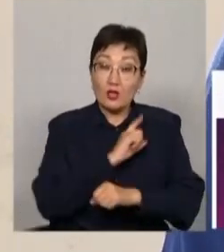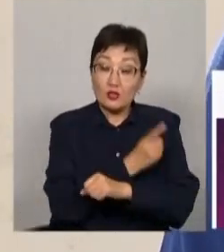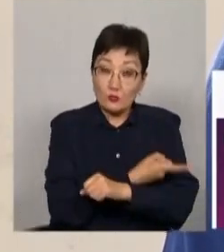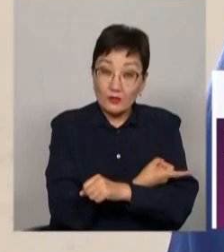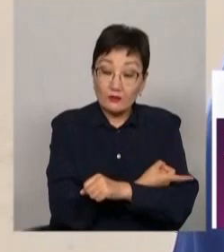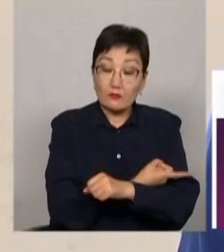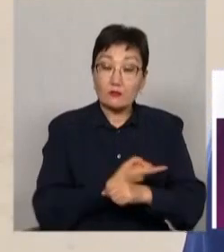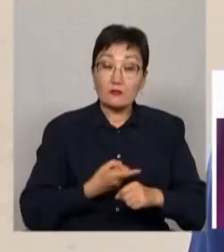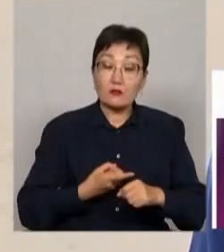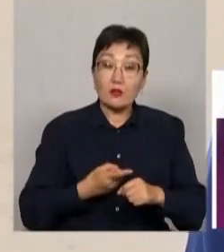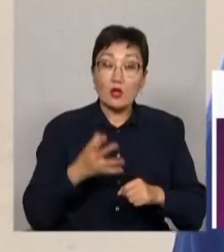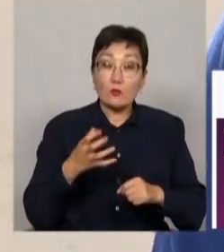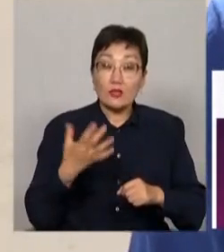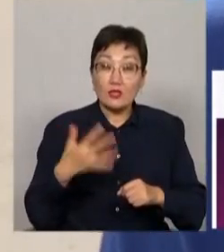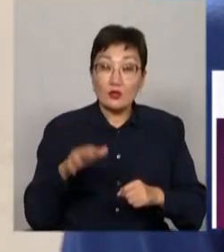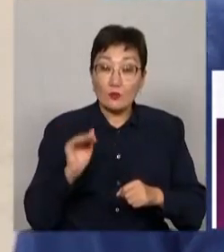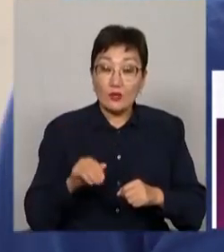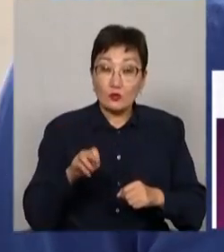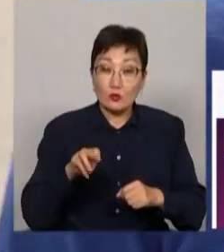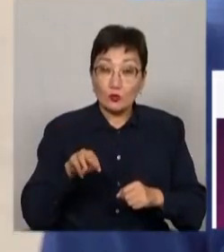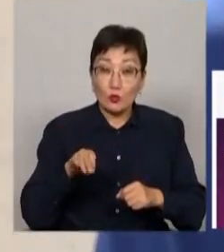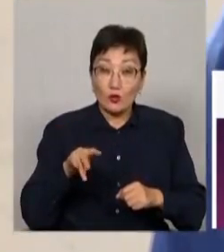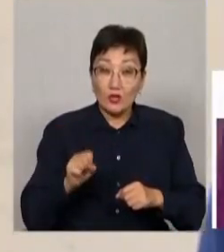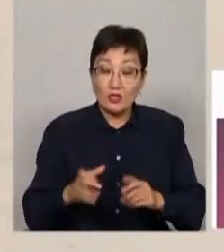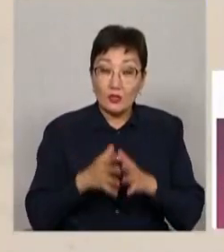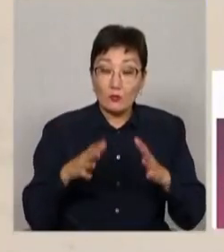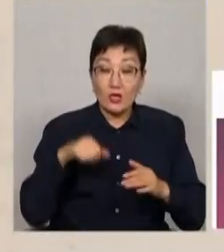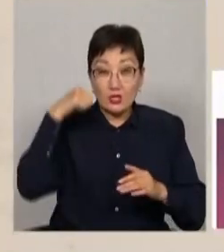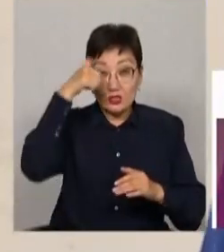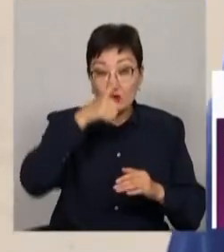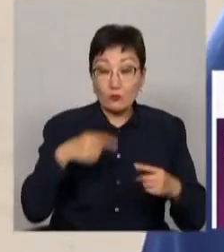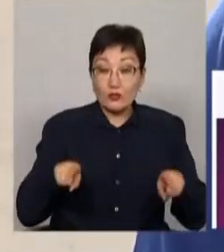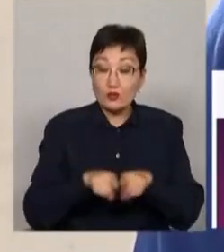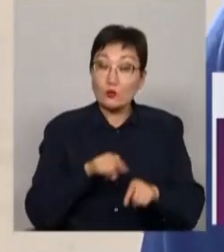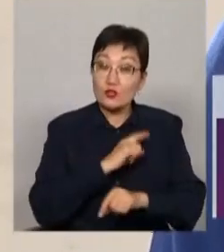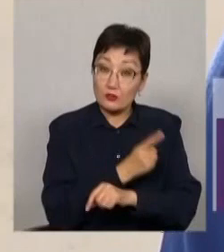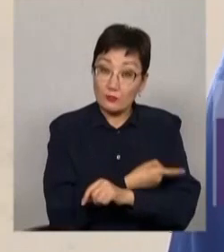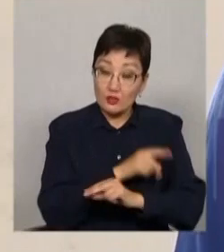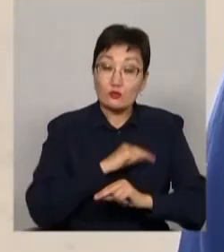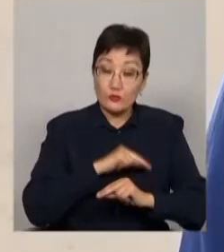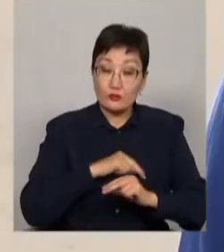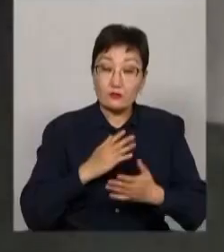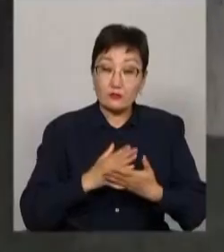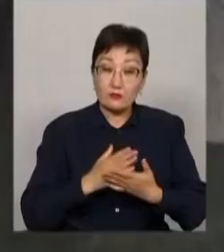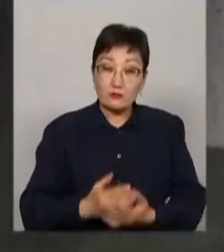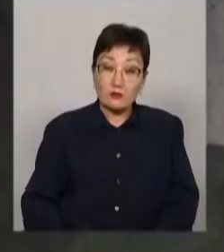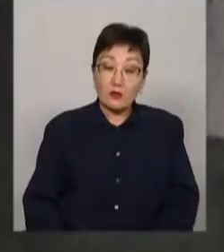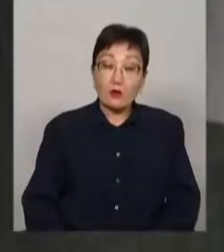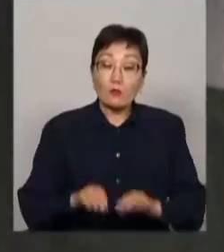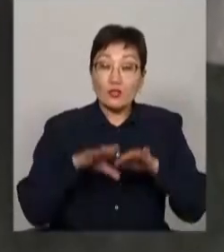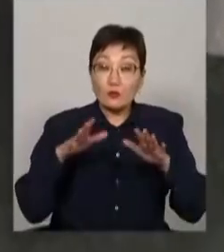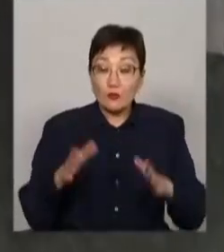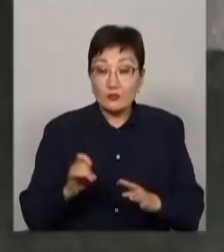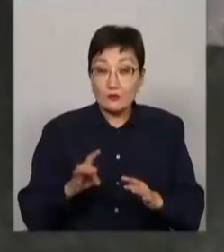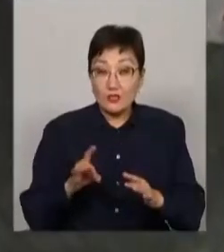қуаттылығы 550 000 тоннадан астам қуаттылығы жылына осындай қуаттылық есептеледі. Қоқыстың